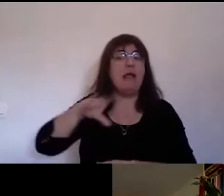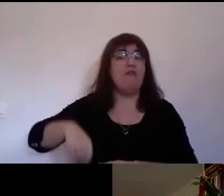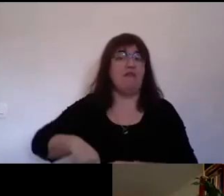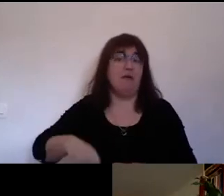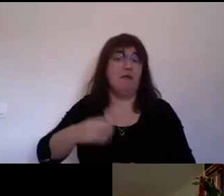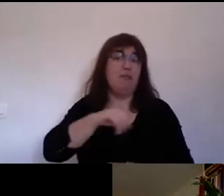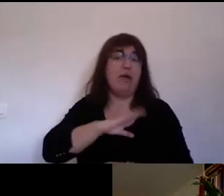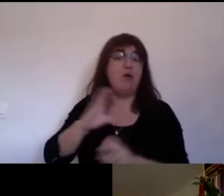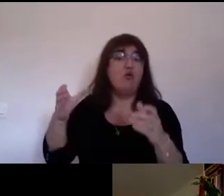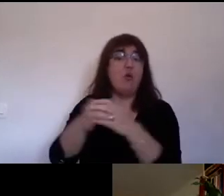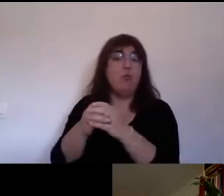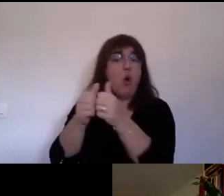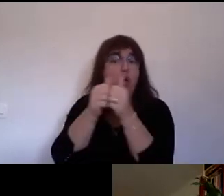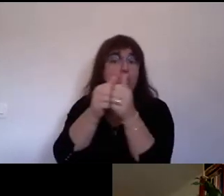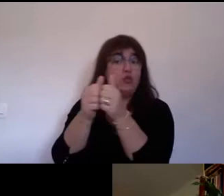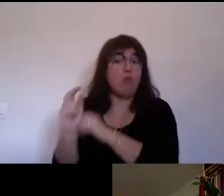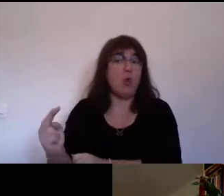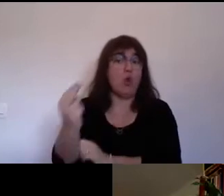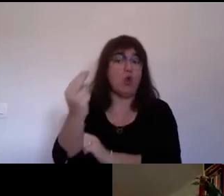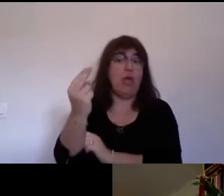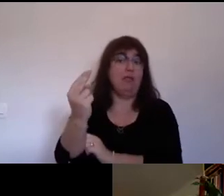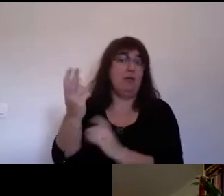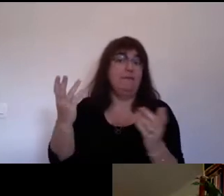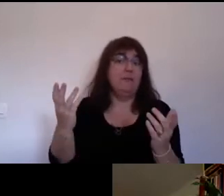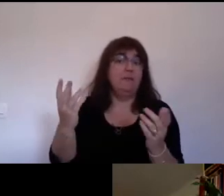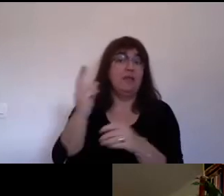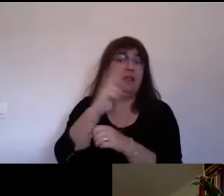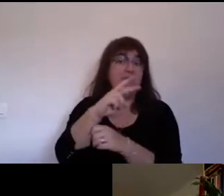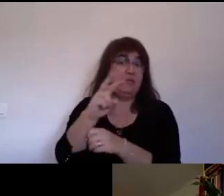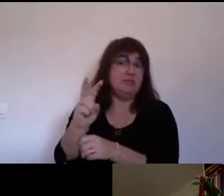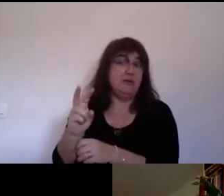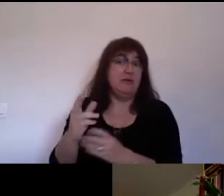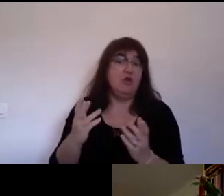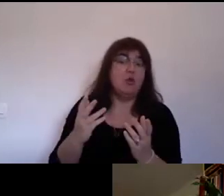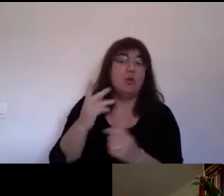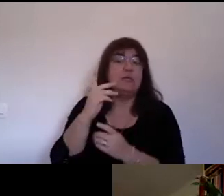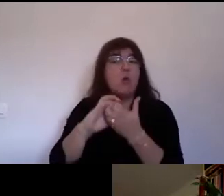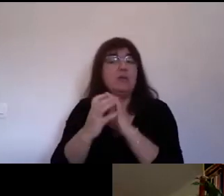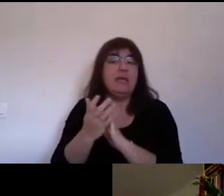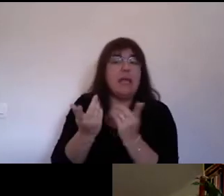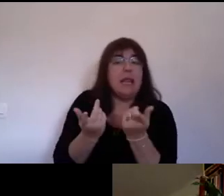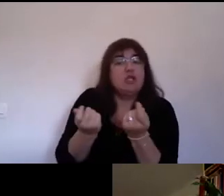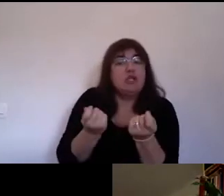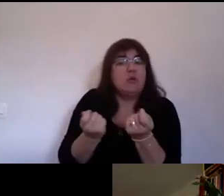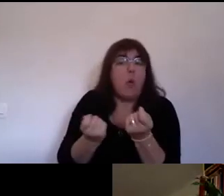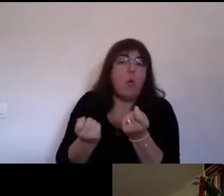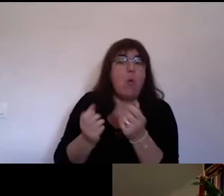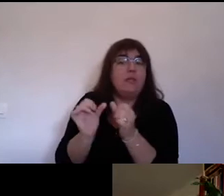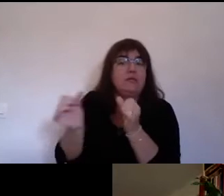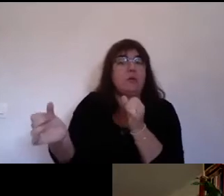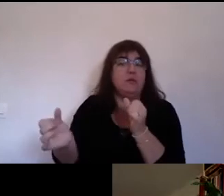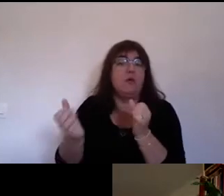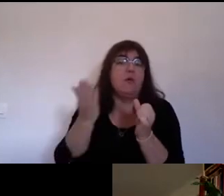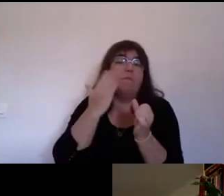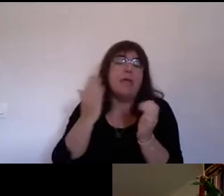fin des visites. Là, c'est un peu plus difficile. Bon, en général, comme je vous le disais,